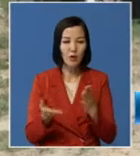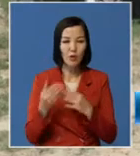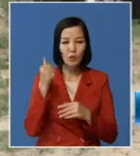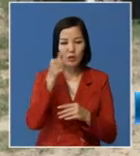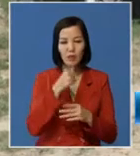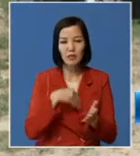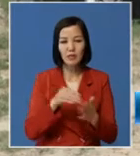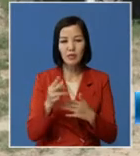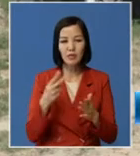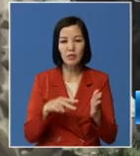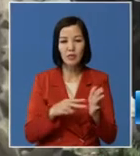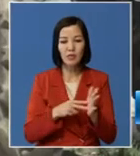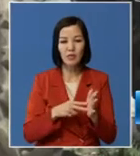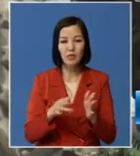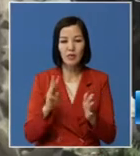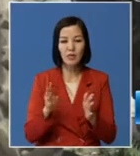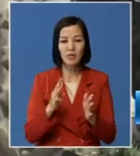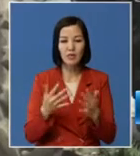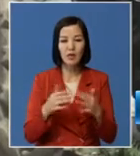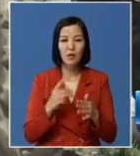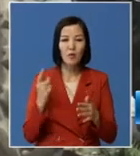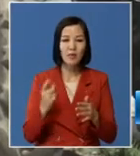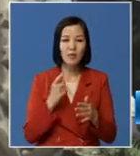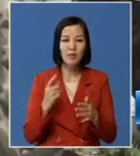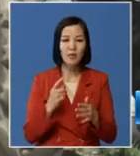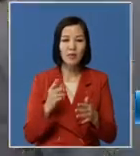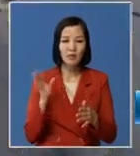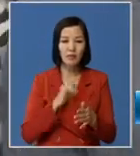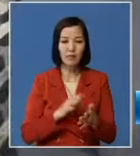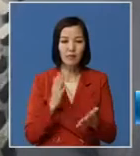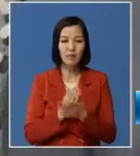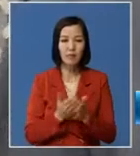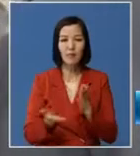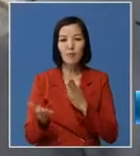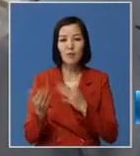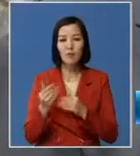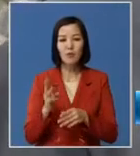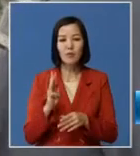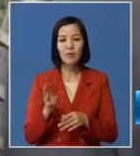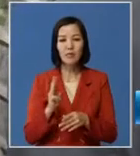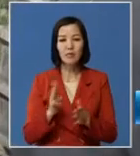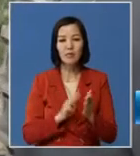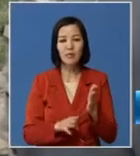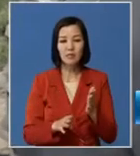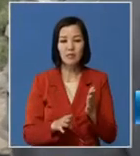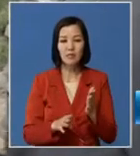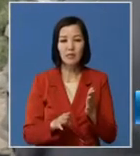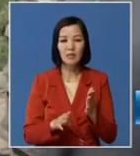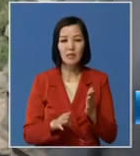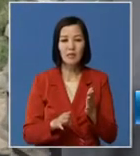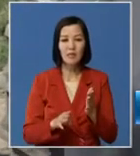мына 27 трактор шаруаларға шарапатын тигізді. Бұрынғы тракторлерде 80 атын күші болса, бұда 92 атын